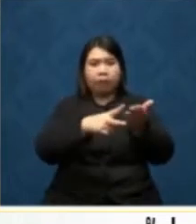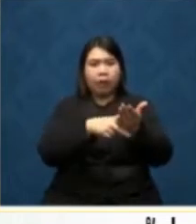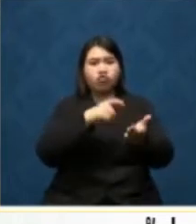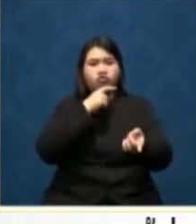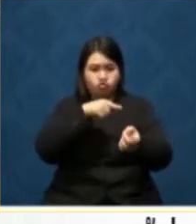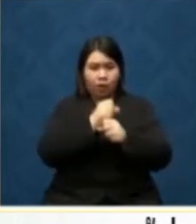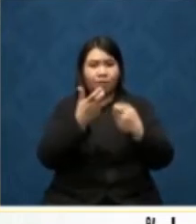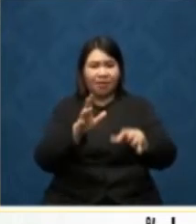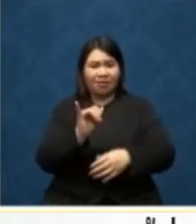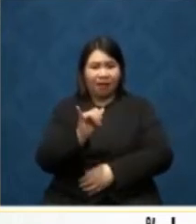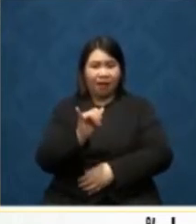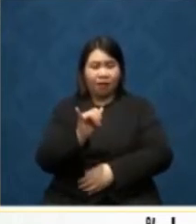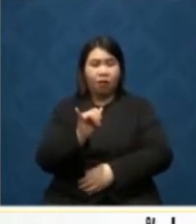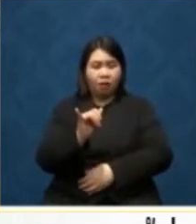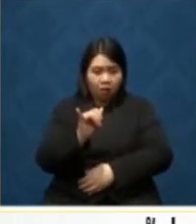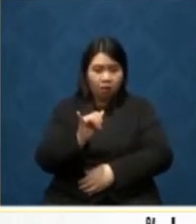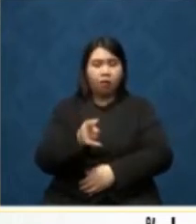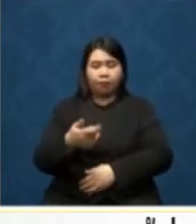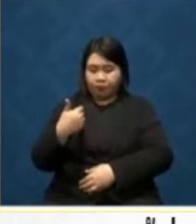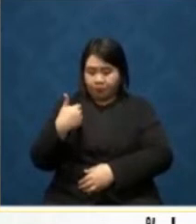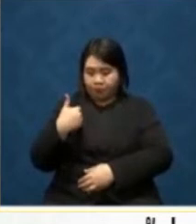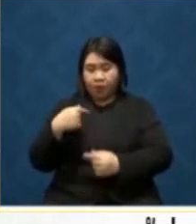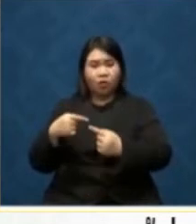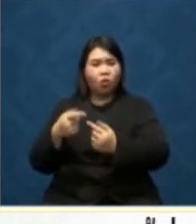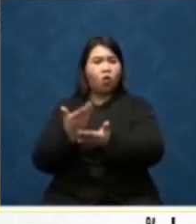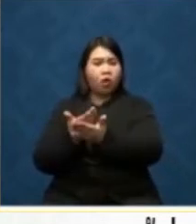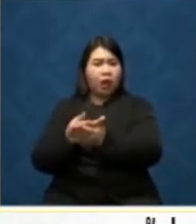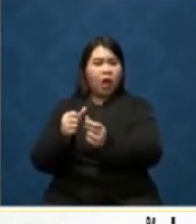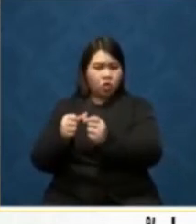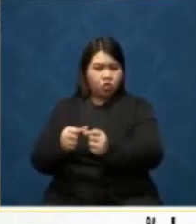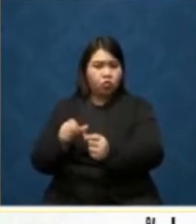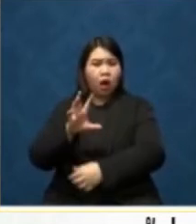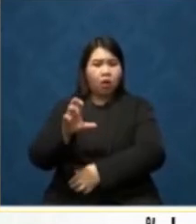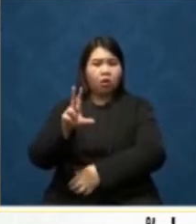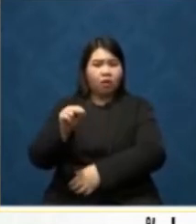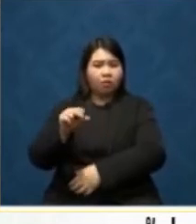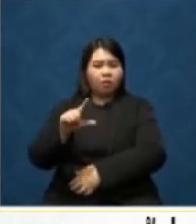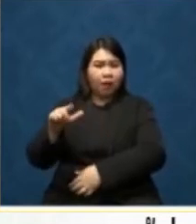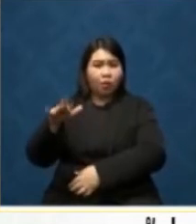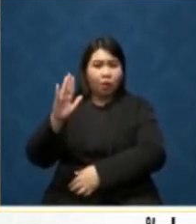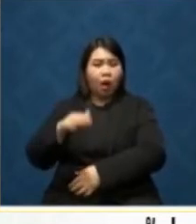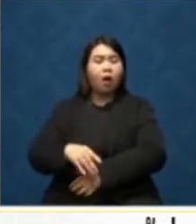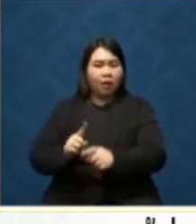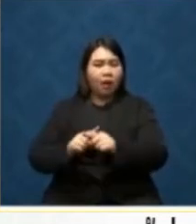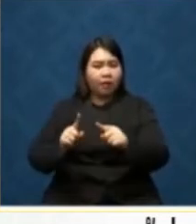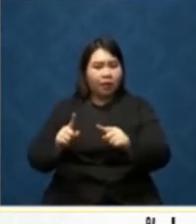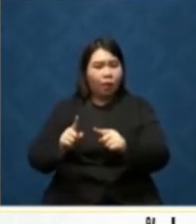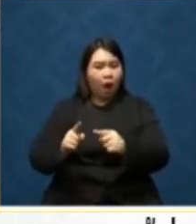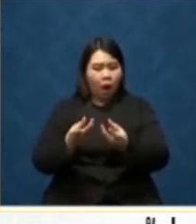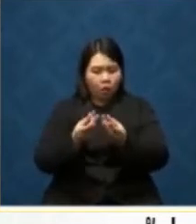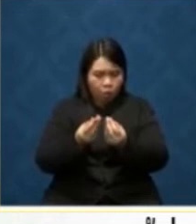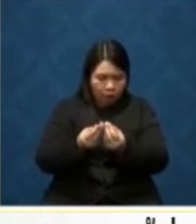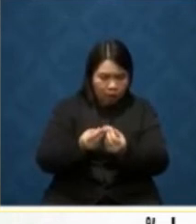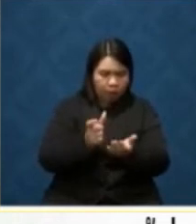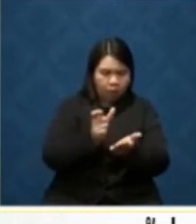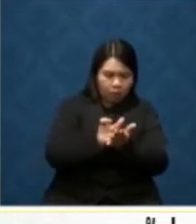ขอสร้างวงเงิน 930 ล้บาทที่กยค้างอยู่ ยไม่เสร็จในโ่มันปัจปีกยเขีนวาค้